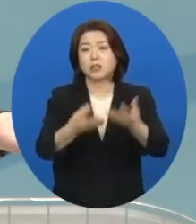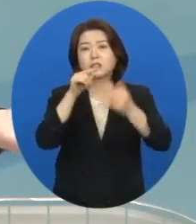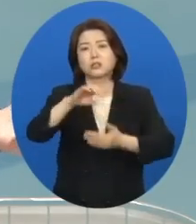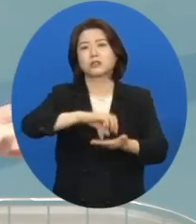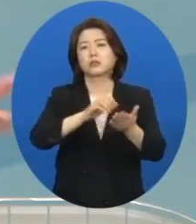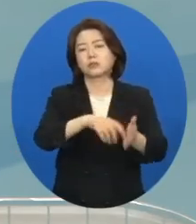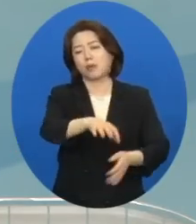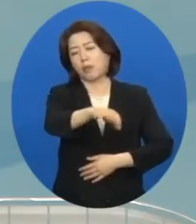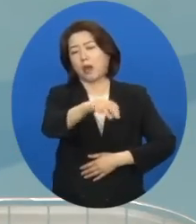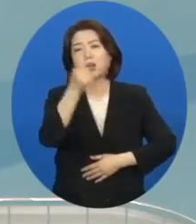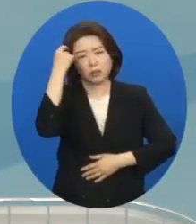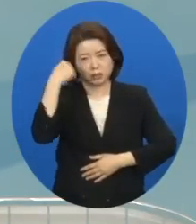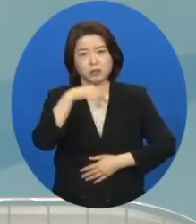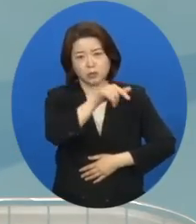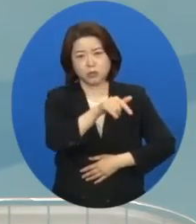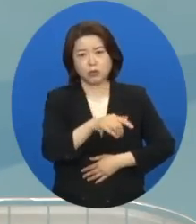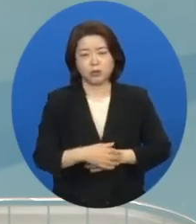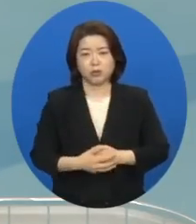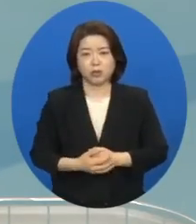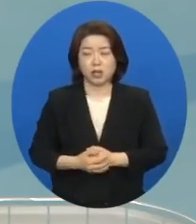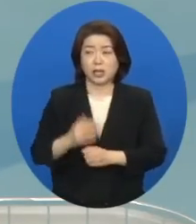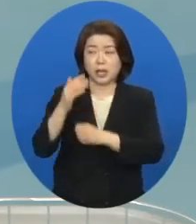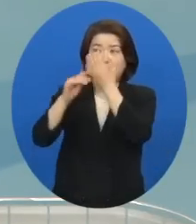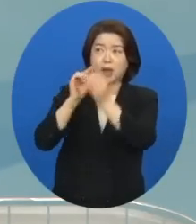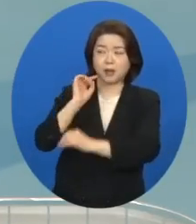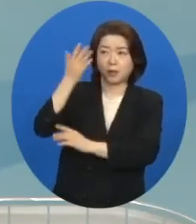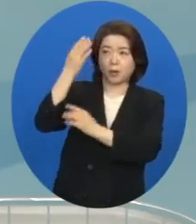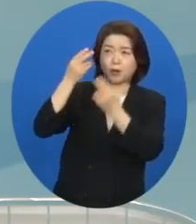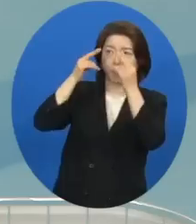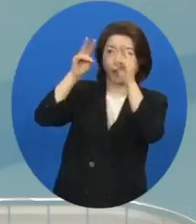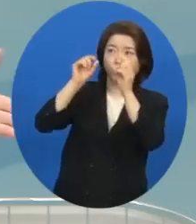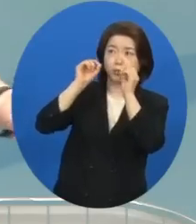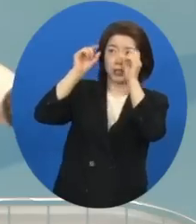거예요. 하나님의 영광을 보는 눈이 열리면